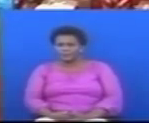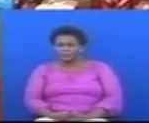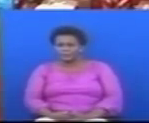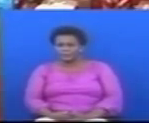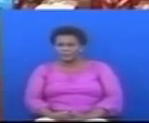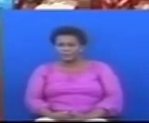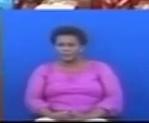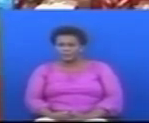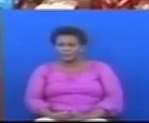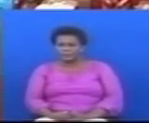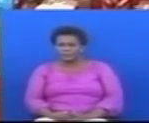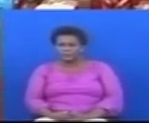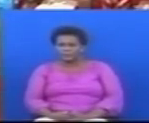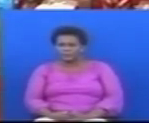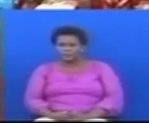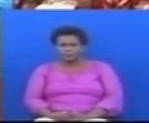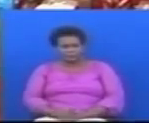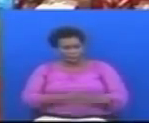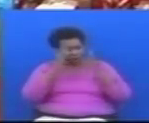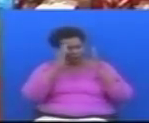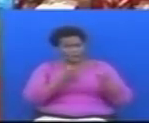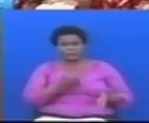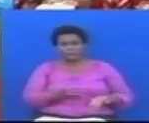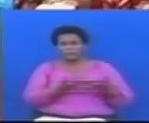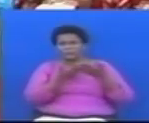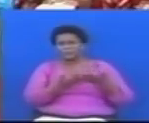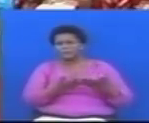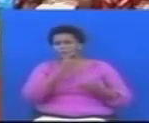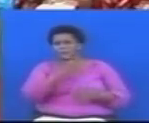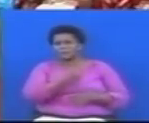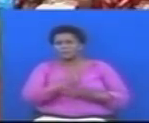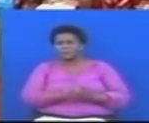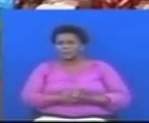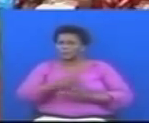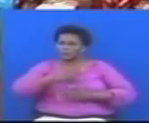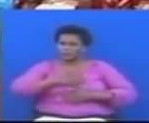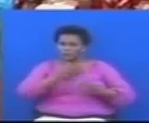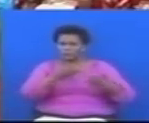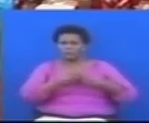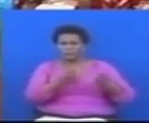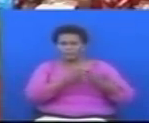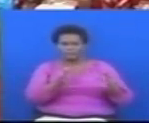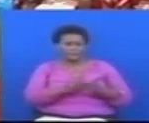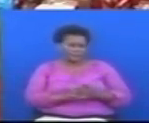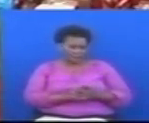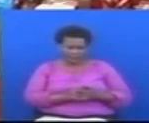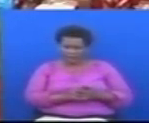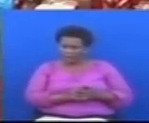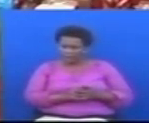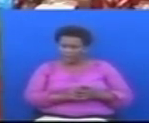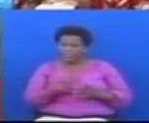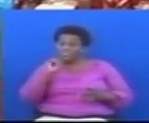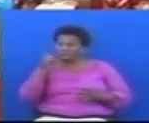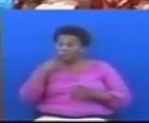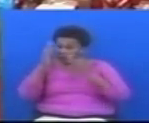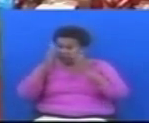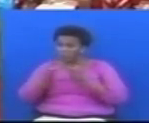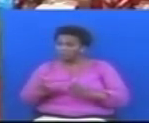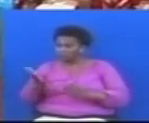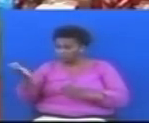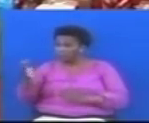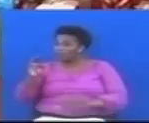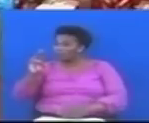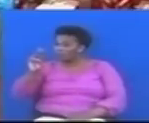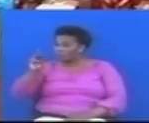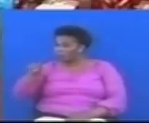Mheshimiwa naibu spika, na kushukuru kwa kunipa nafasi ya kujibu maswali mawili ya nyongeza ya mheshimiwa mbunge Ali Saif Ungando